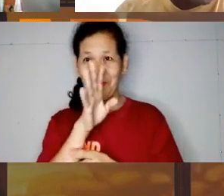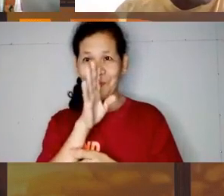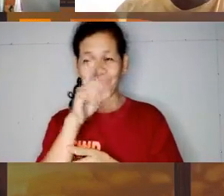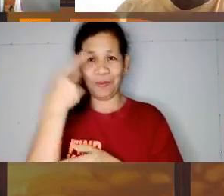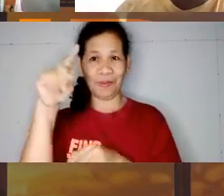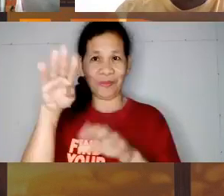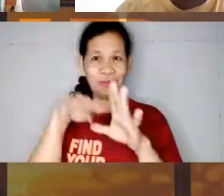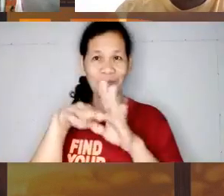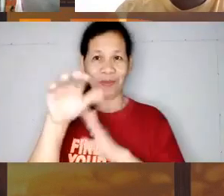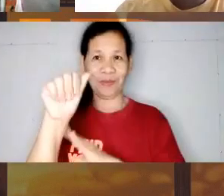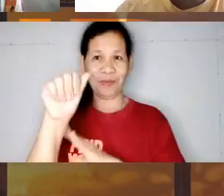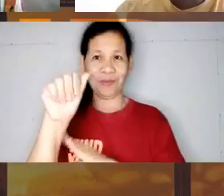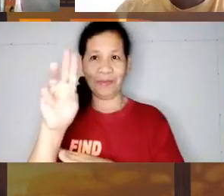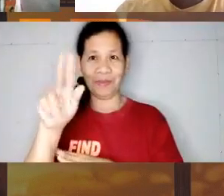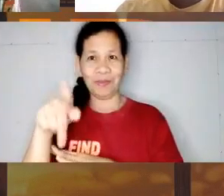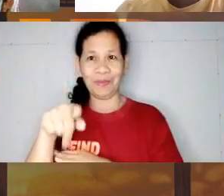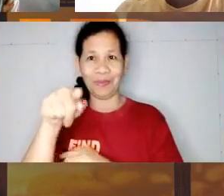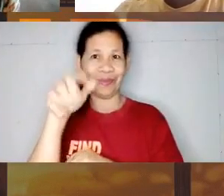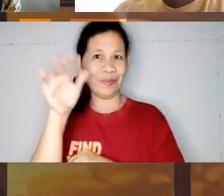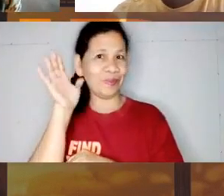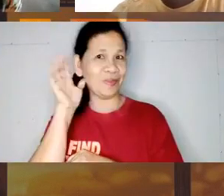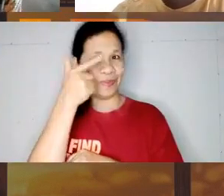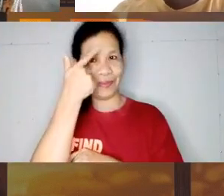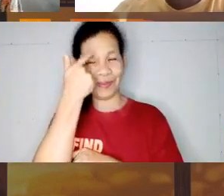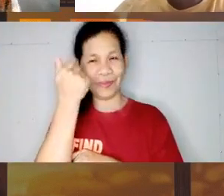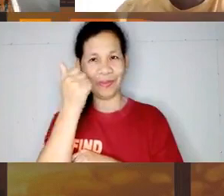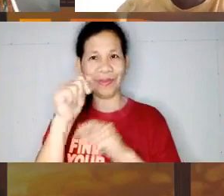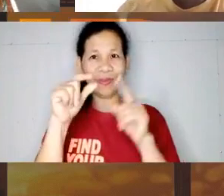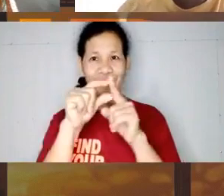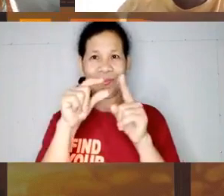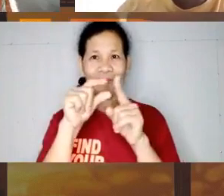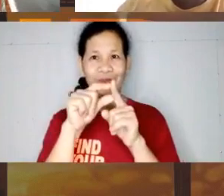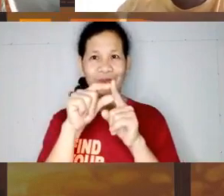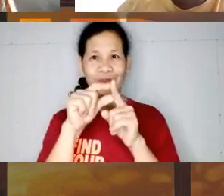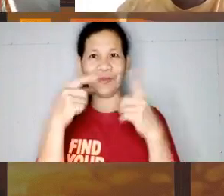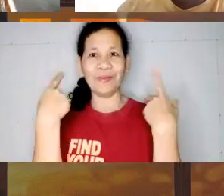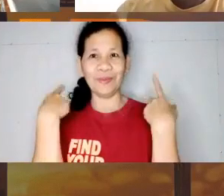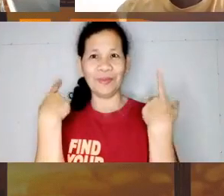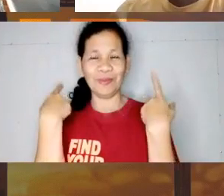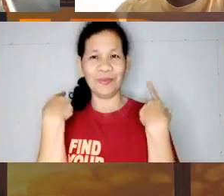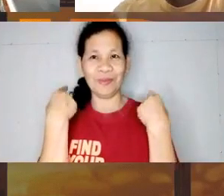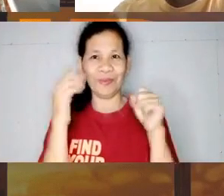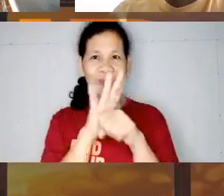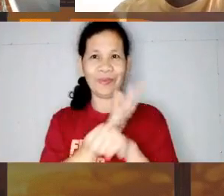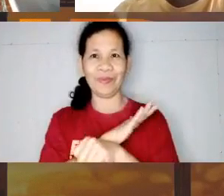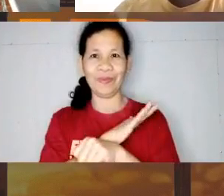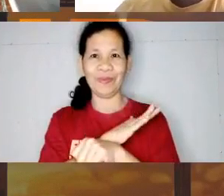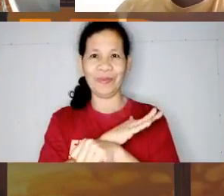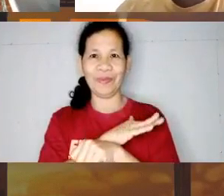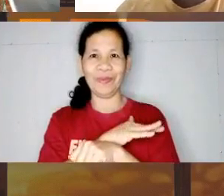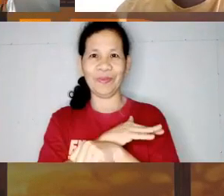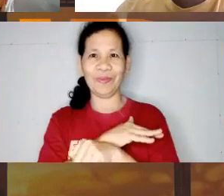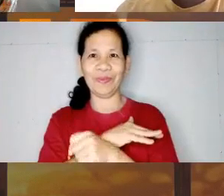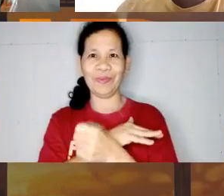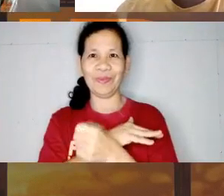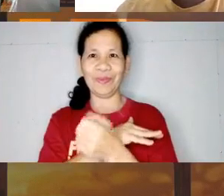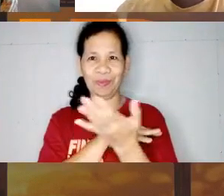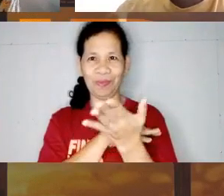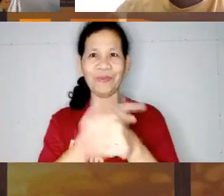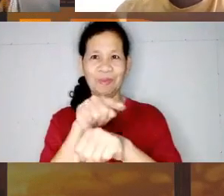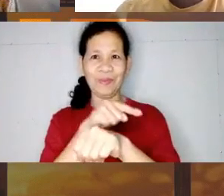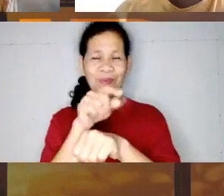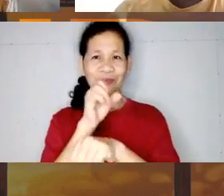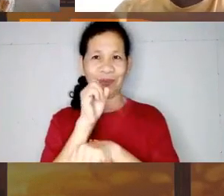ako'y nakikinig talaga sapagkat yung kanyang salita ay malaman. Kasi ako po'y mahilig. Lalo pag naririnig kong mga